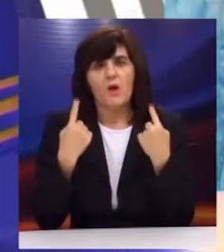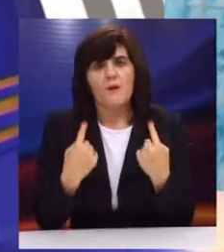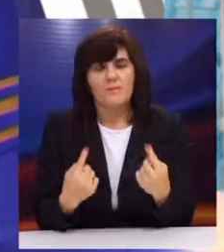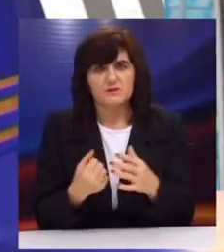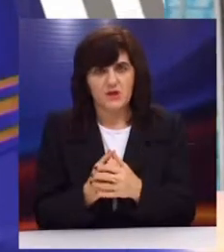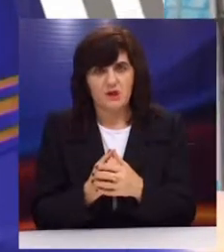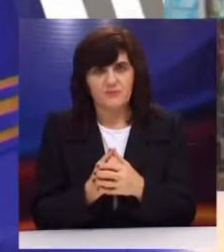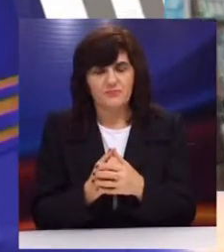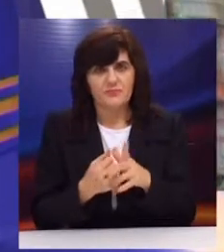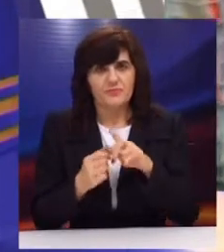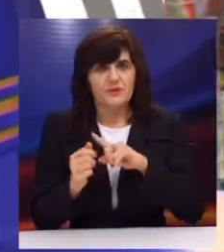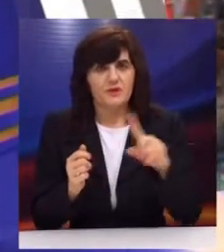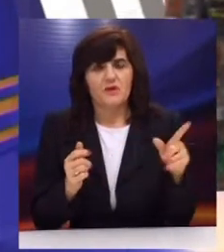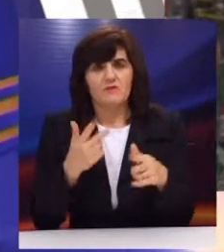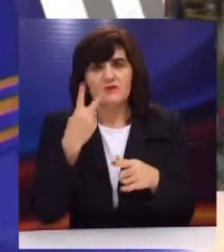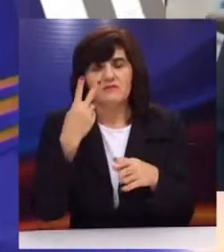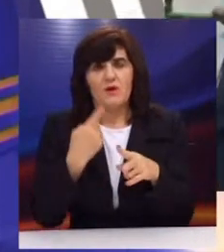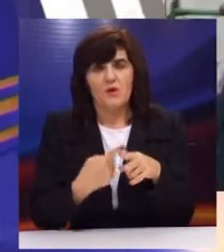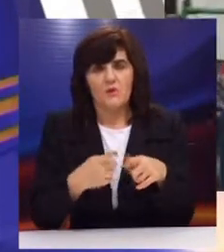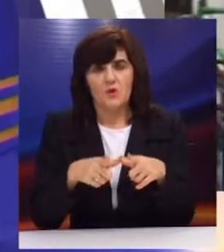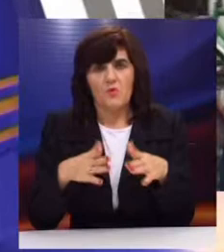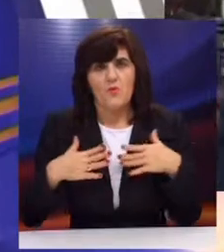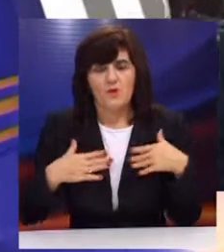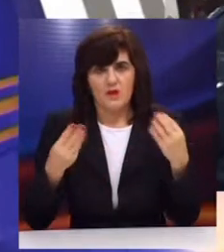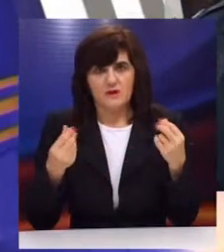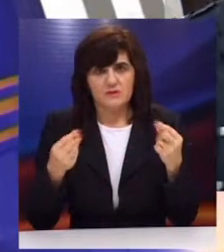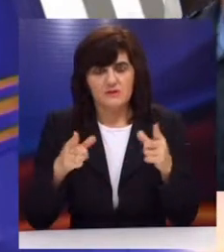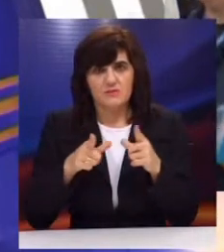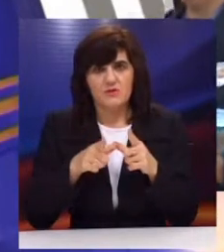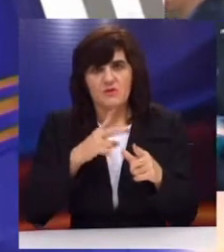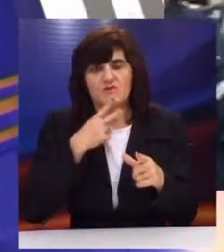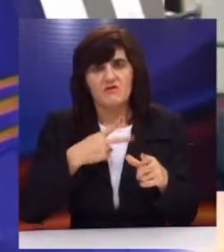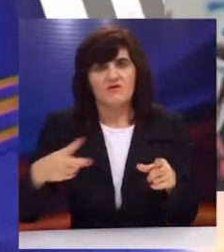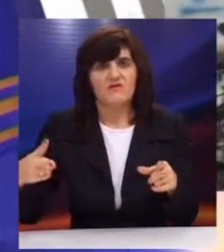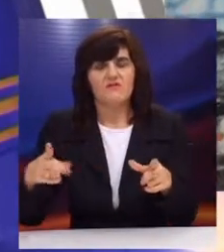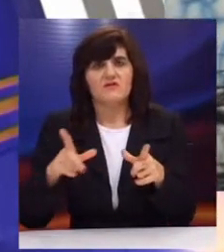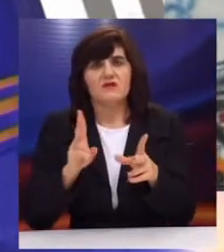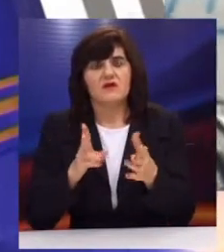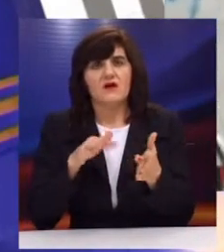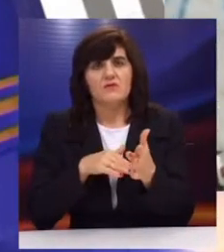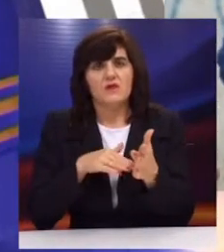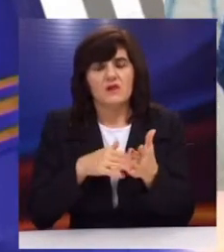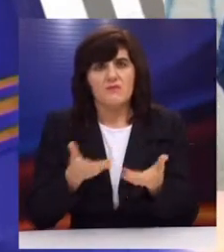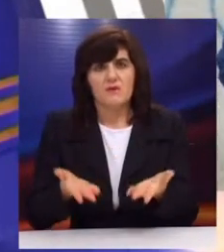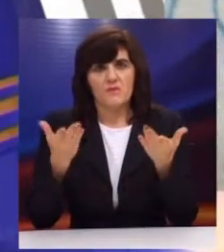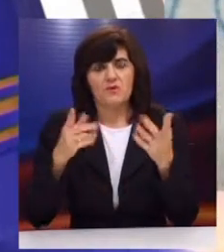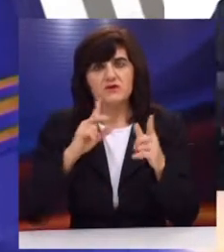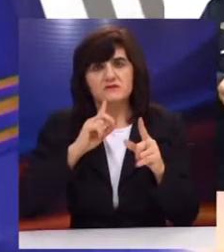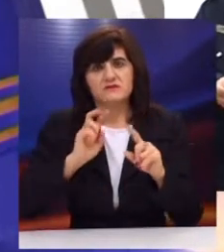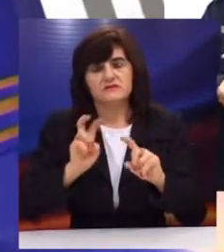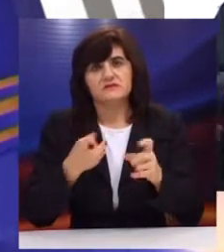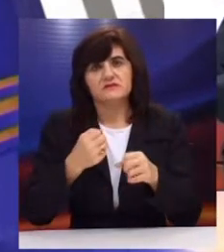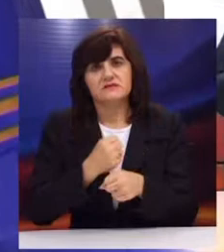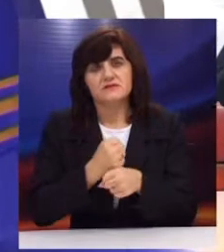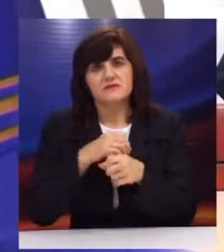žrtve. Projekat se drugi put realizuje u našoj zemlji uz podršku misije OEPS-a sa ciljem da se podigne svest naših